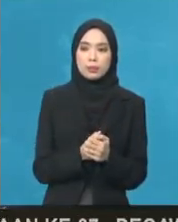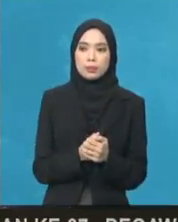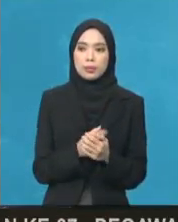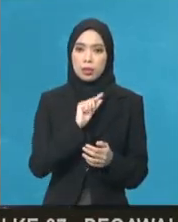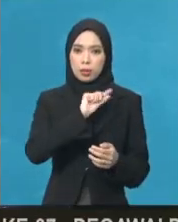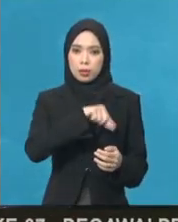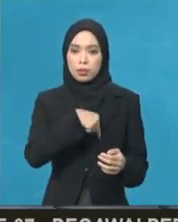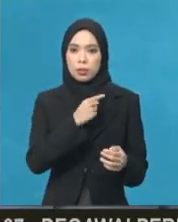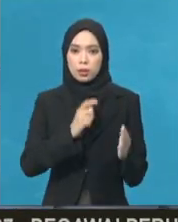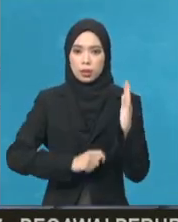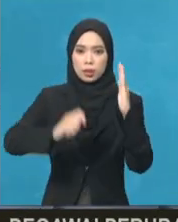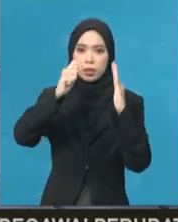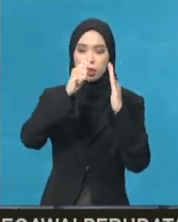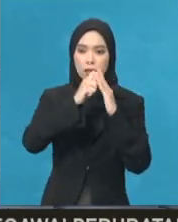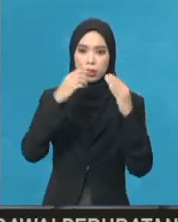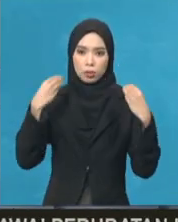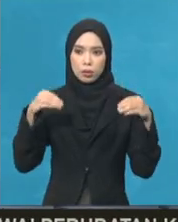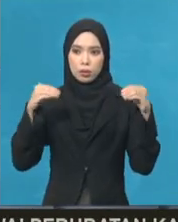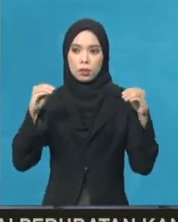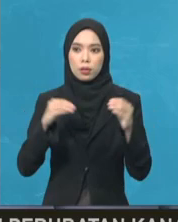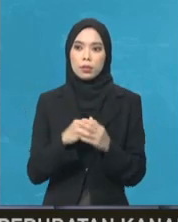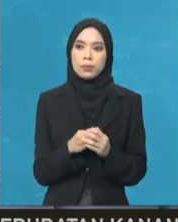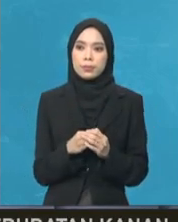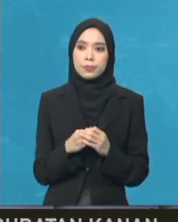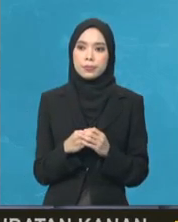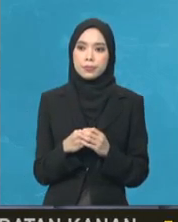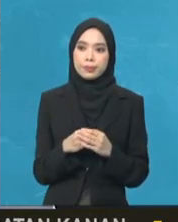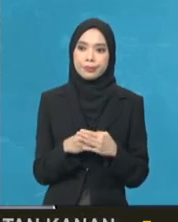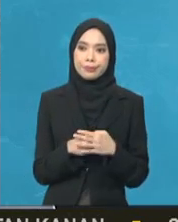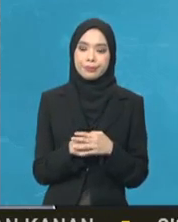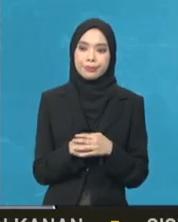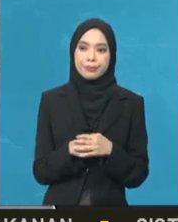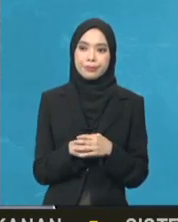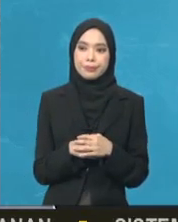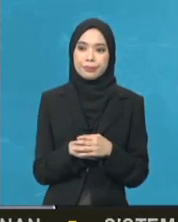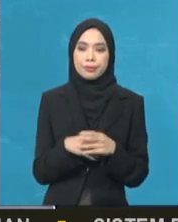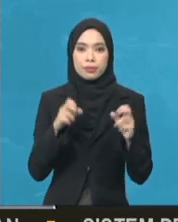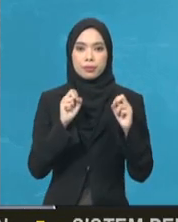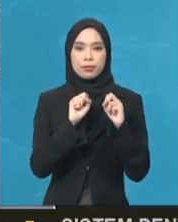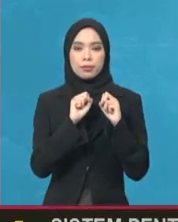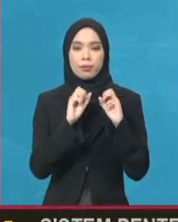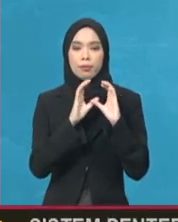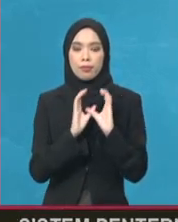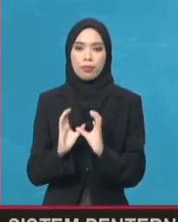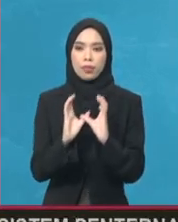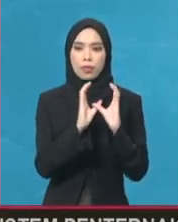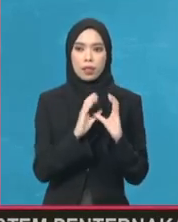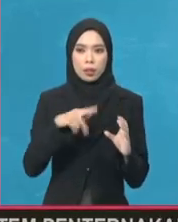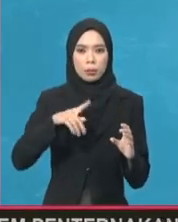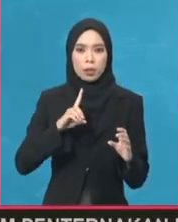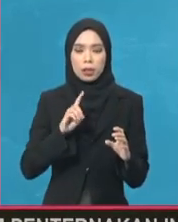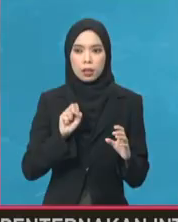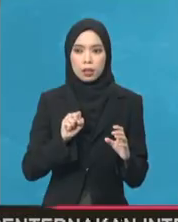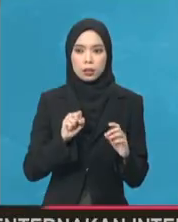ke Daisuki biasa berjuang sendirian berhad Onew Serikat PDS about wasn't dan